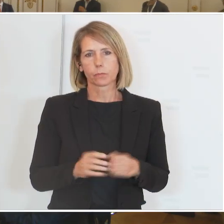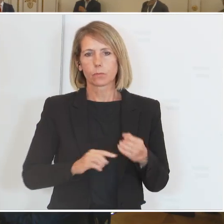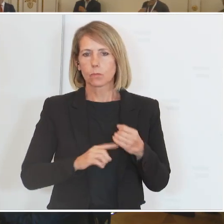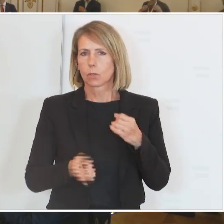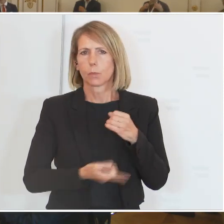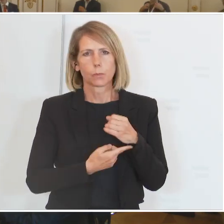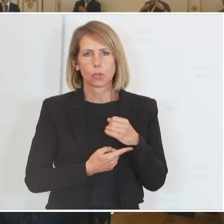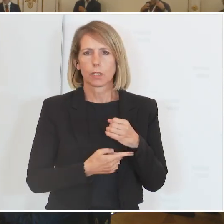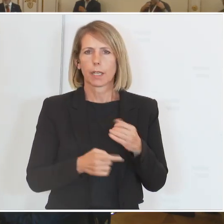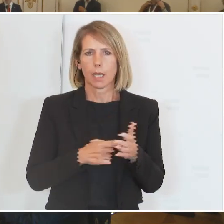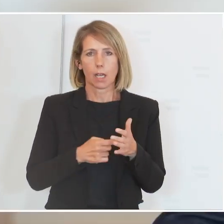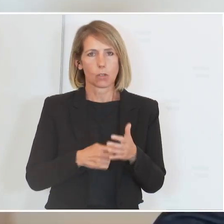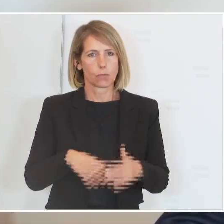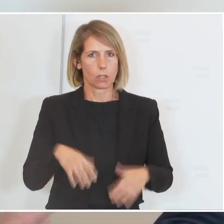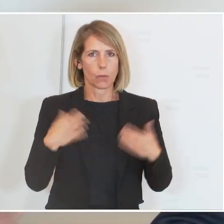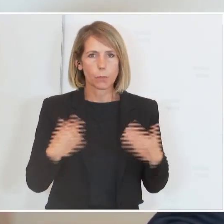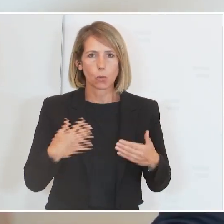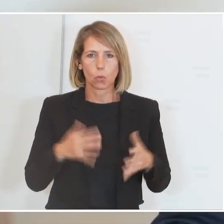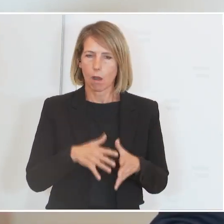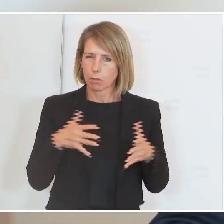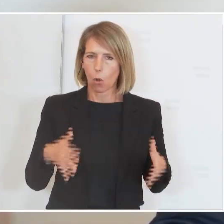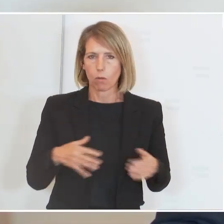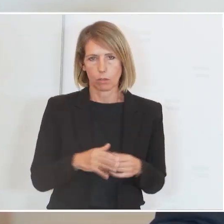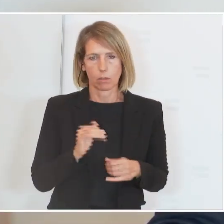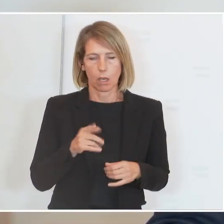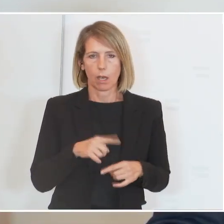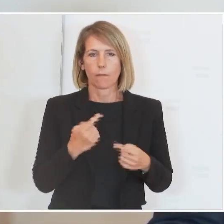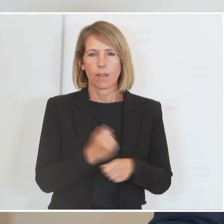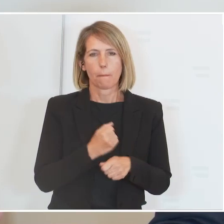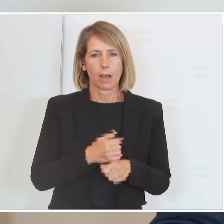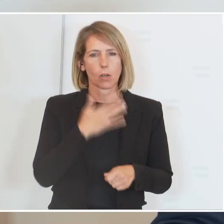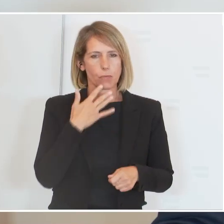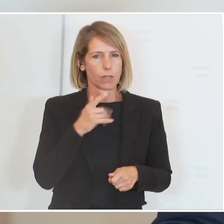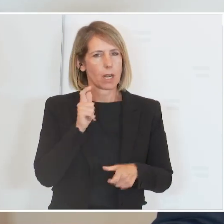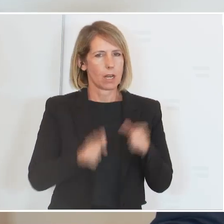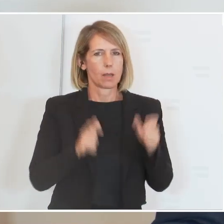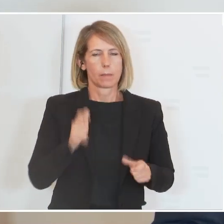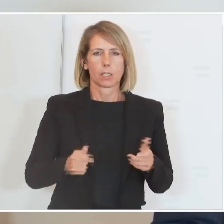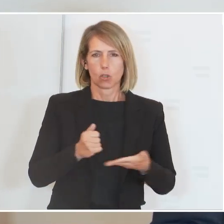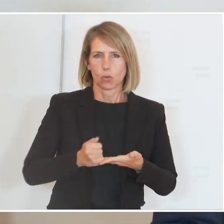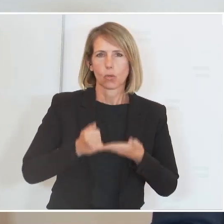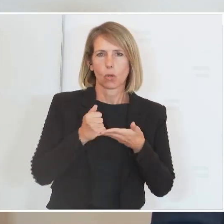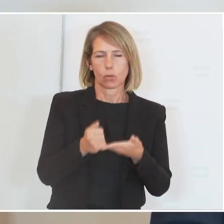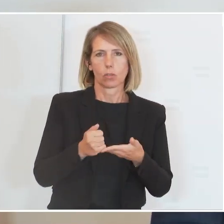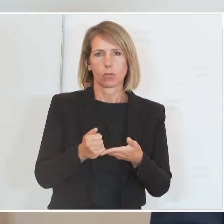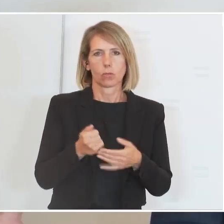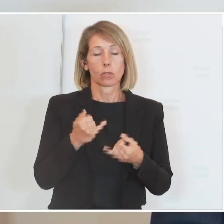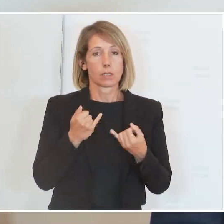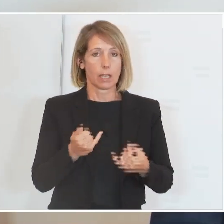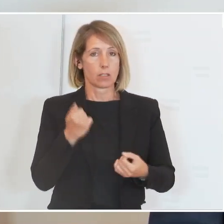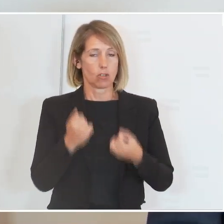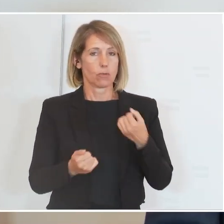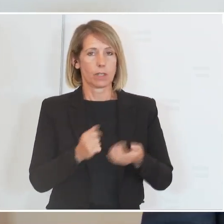Budgetherausforderungen sind groß in Zeiten wie diesen, weil wir eben viel tun, um die Menschen zu unterstützen in dieser sehr, sehr schwierigen Zeit. Die Teuerungen